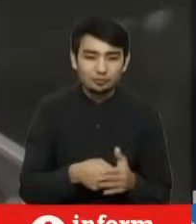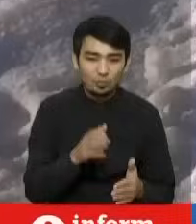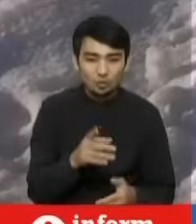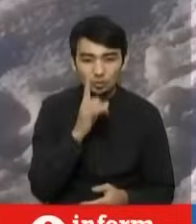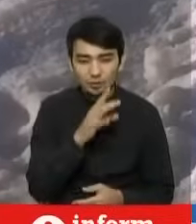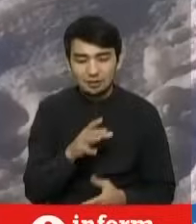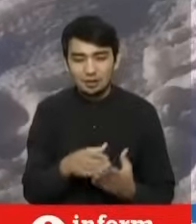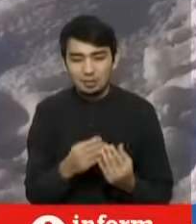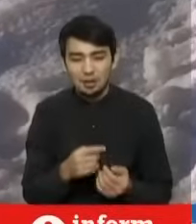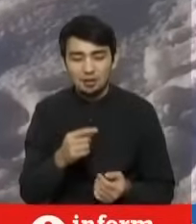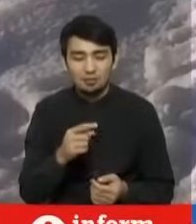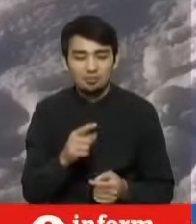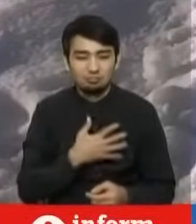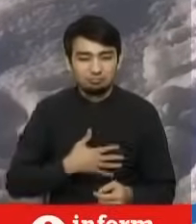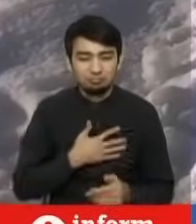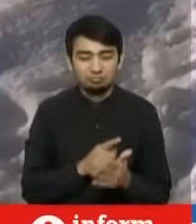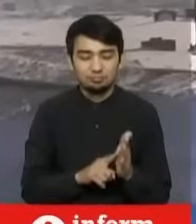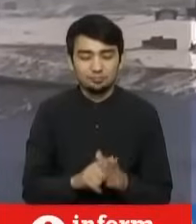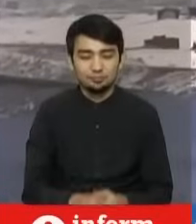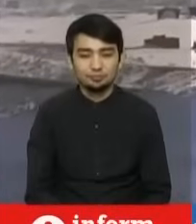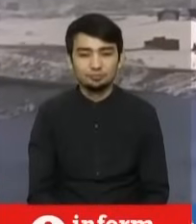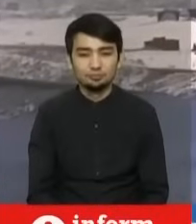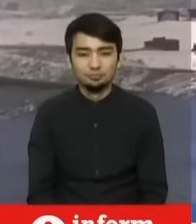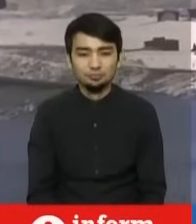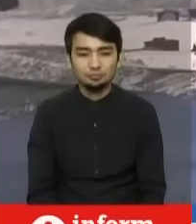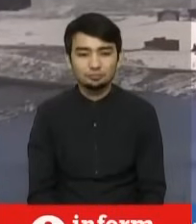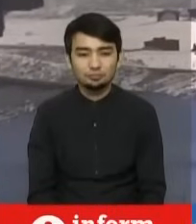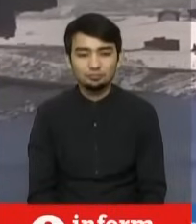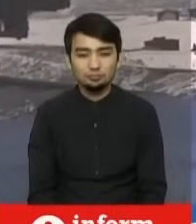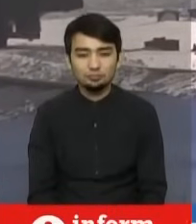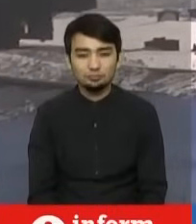сомневается. Людмила Батюшкина, Ирина Ненашева, Информбюро, Карагандинская область.